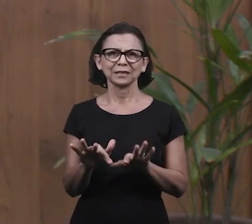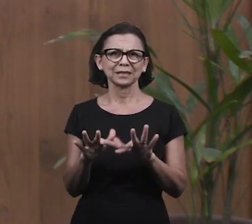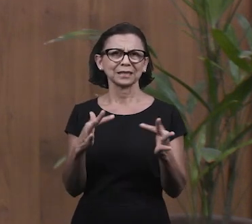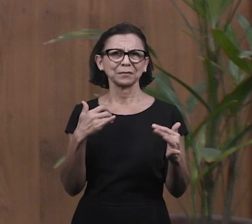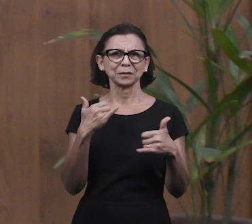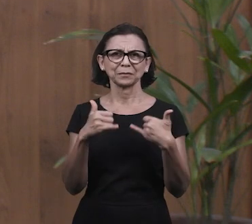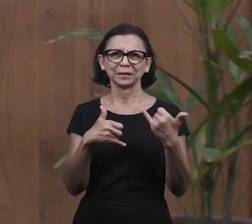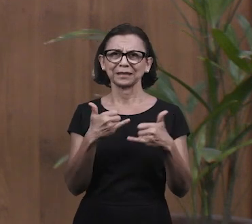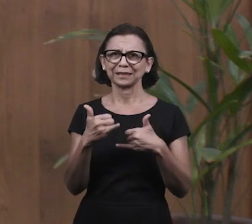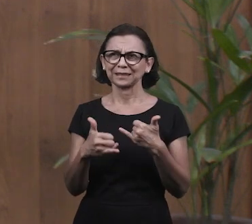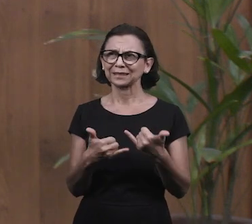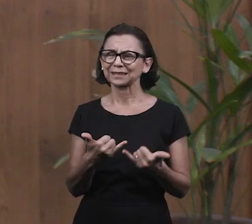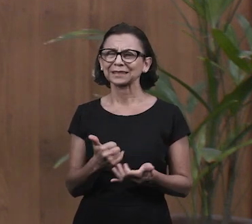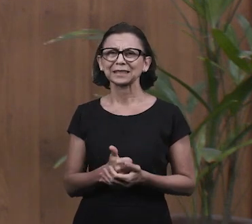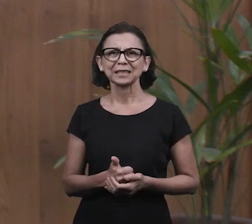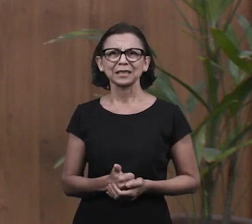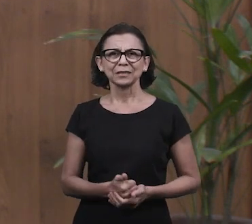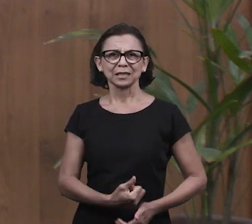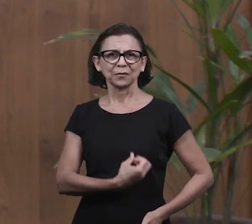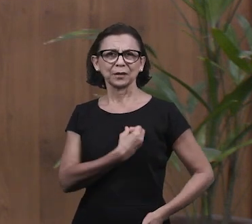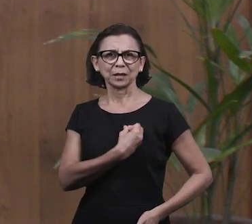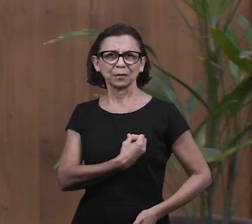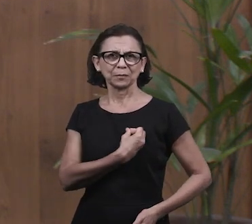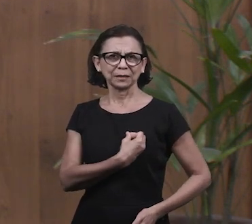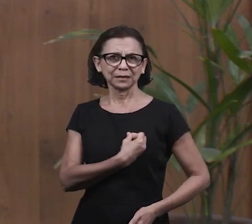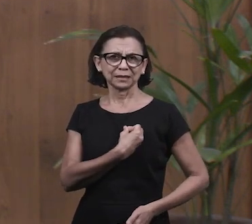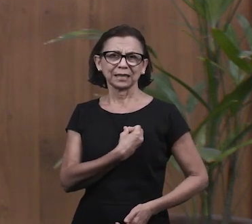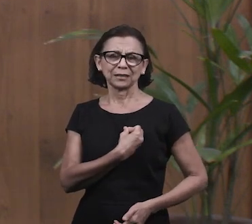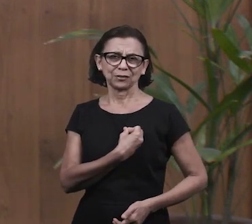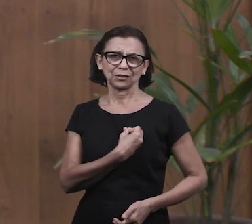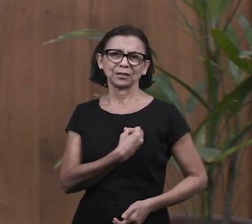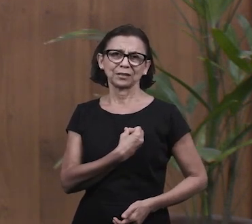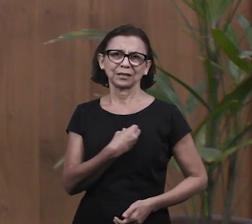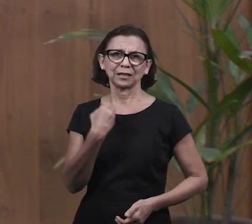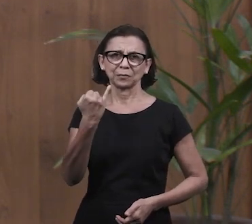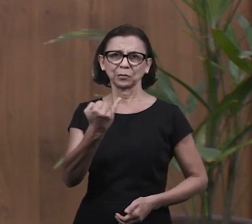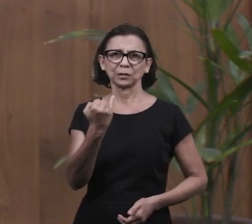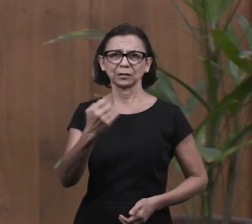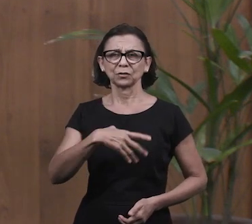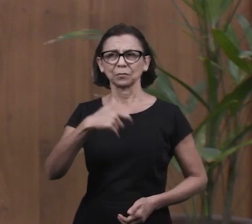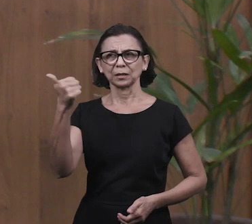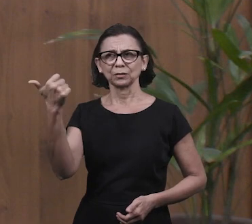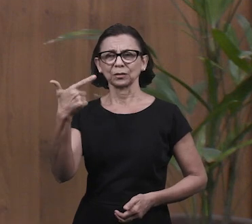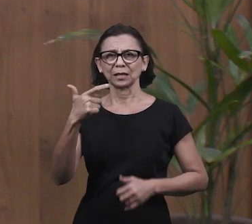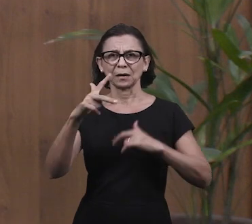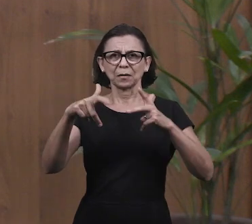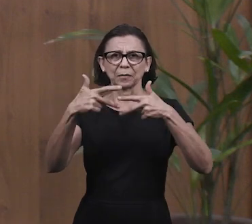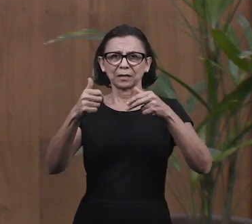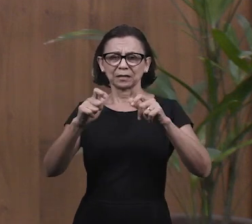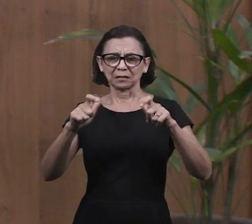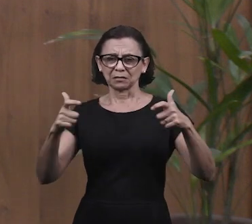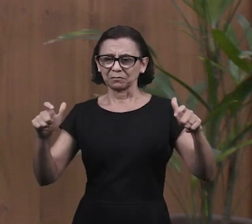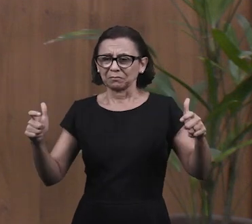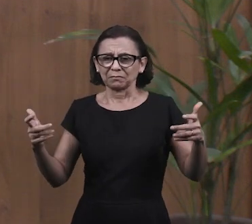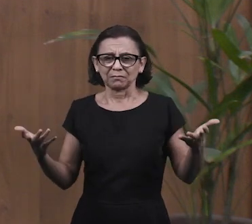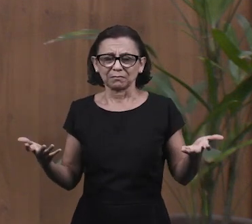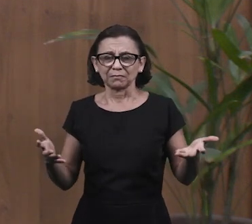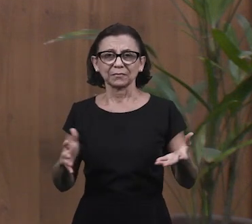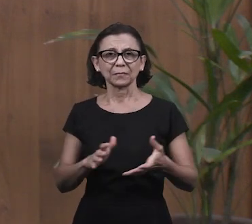ne soyez pas dehors, participez du jeu avec votre enfant. Jouer, c'est simple et cela